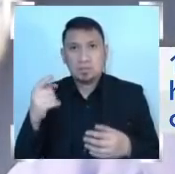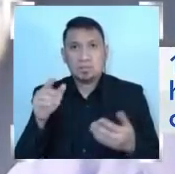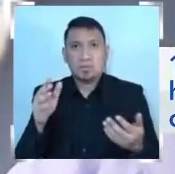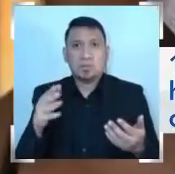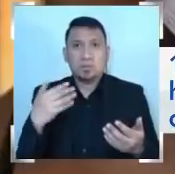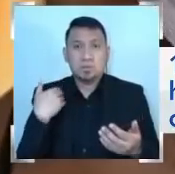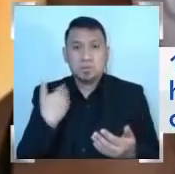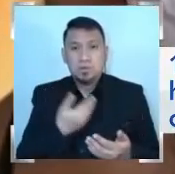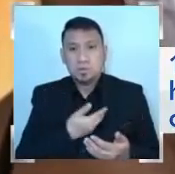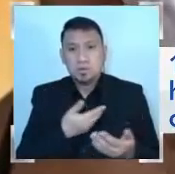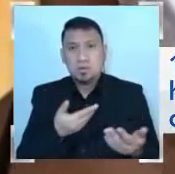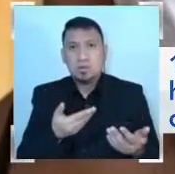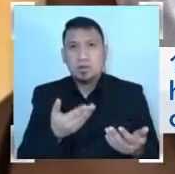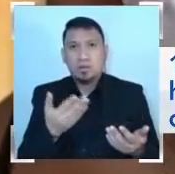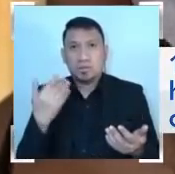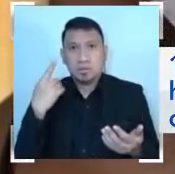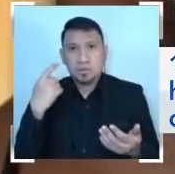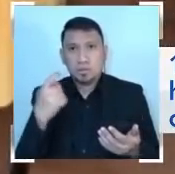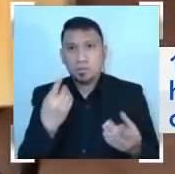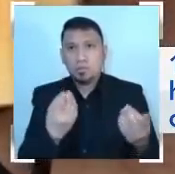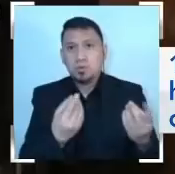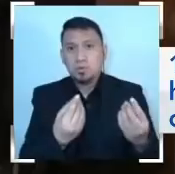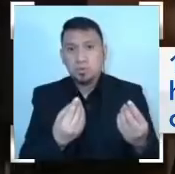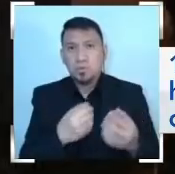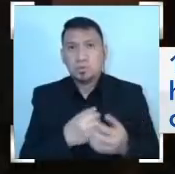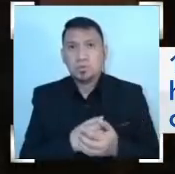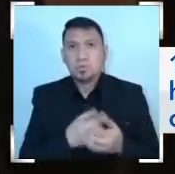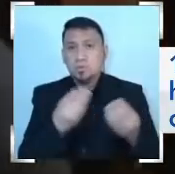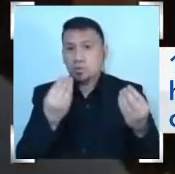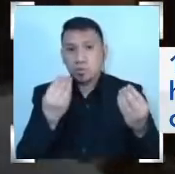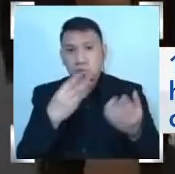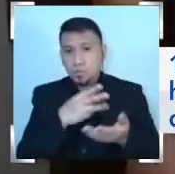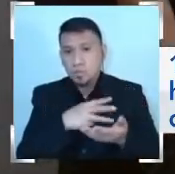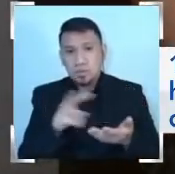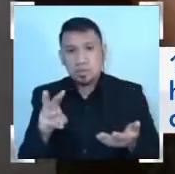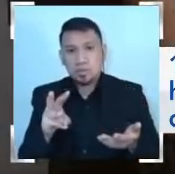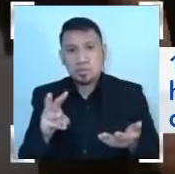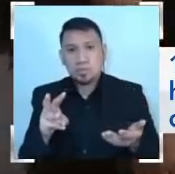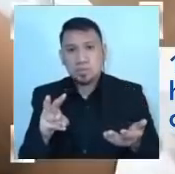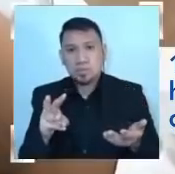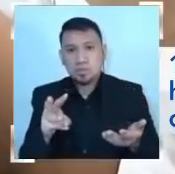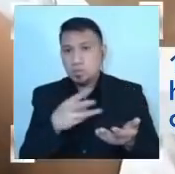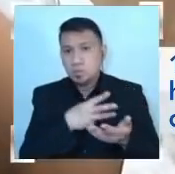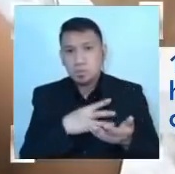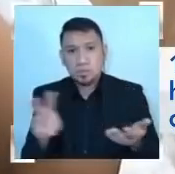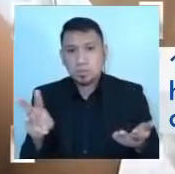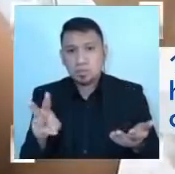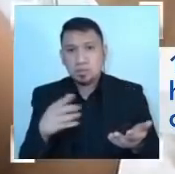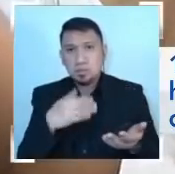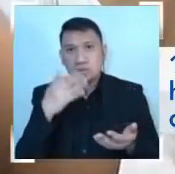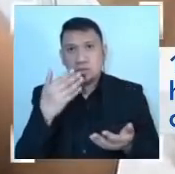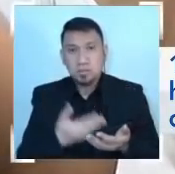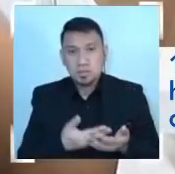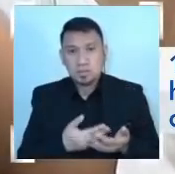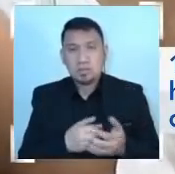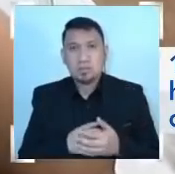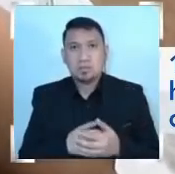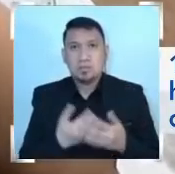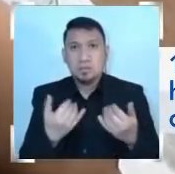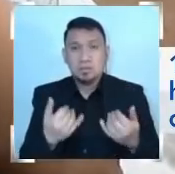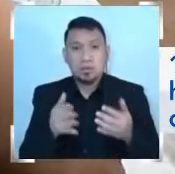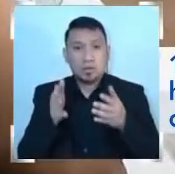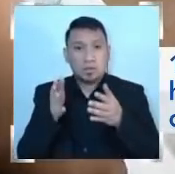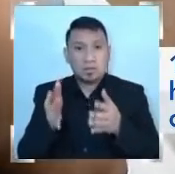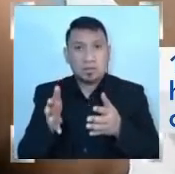sa bata. Anong ginawa ninyo? Winalanin ninyo. Sa impormasyong nakuha ng ama, iniwan pangarap ang kanyang anak matapos